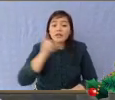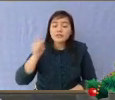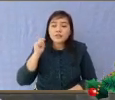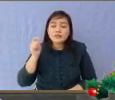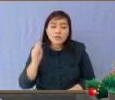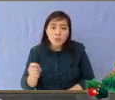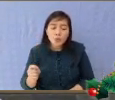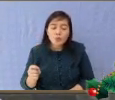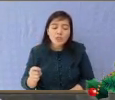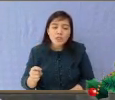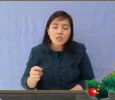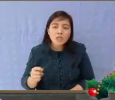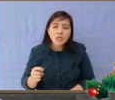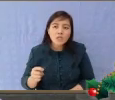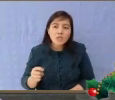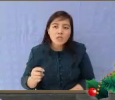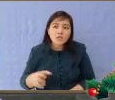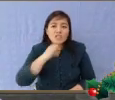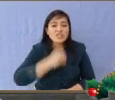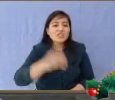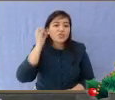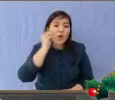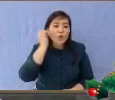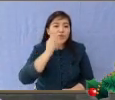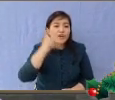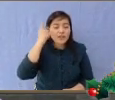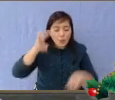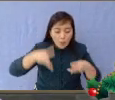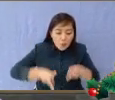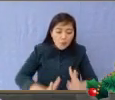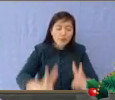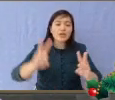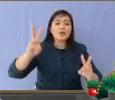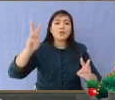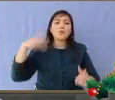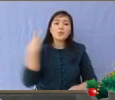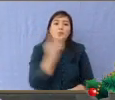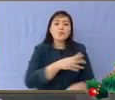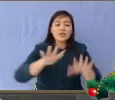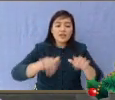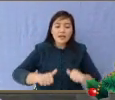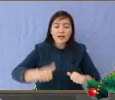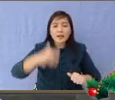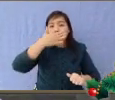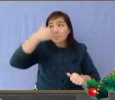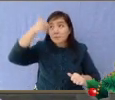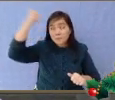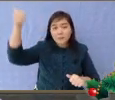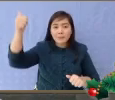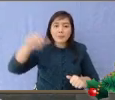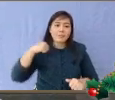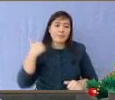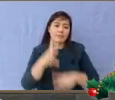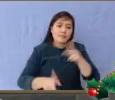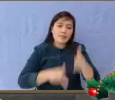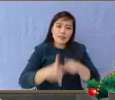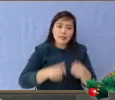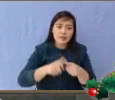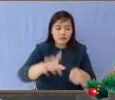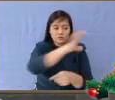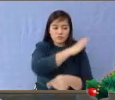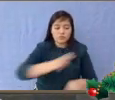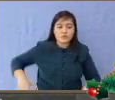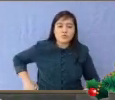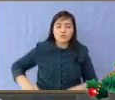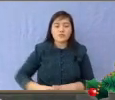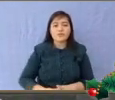in our hearts, read by all men. Alam niyo ba kung sino at ano ang binabasa